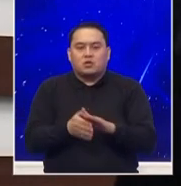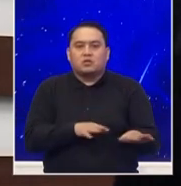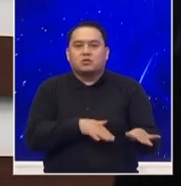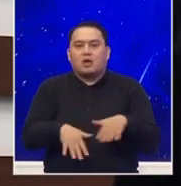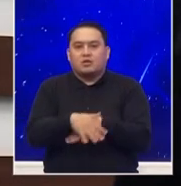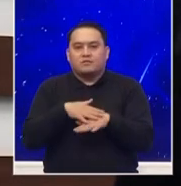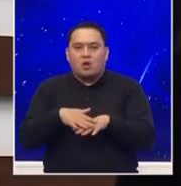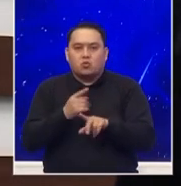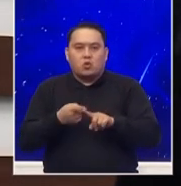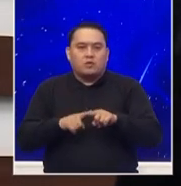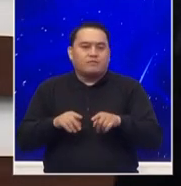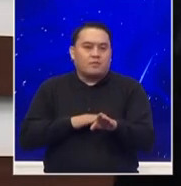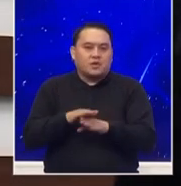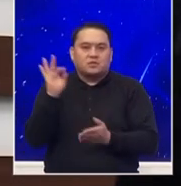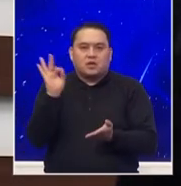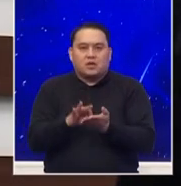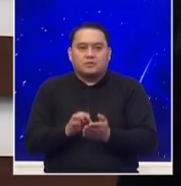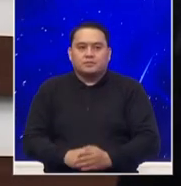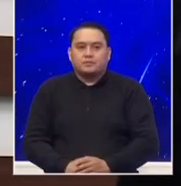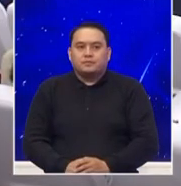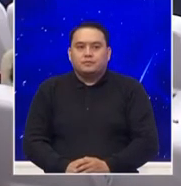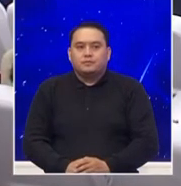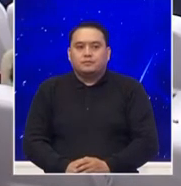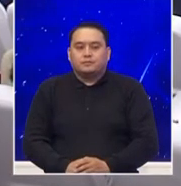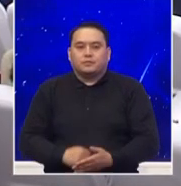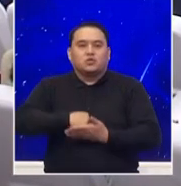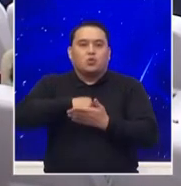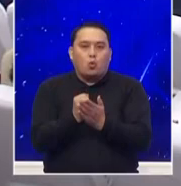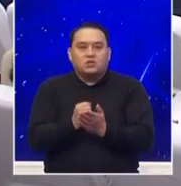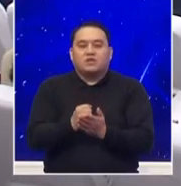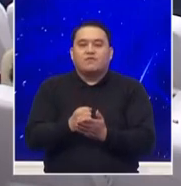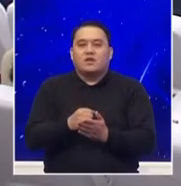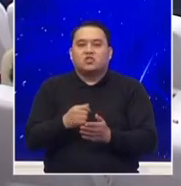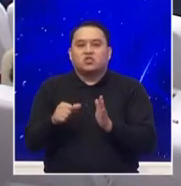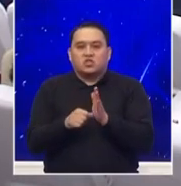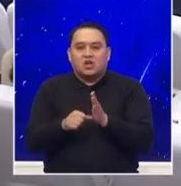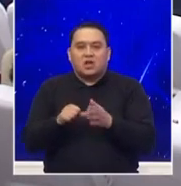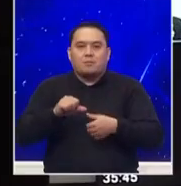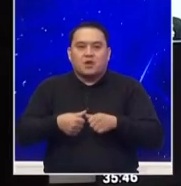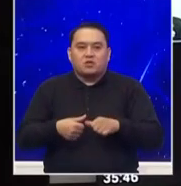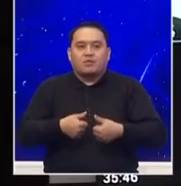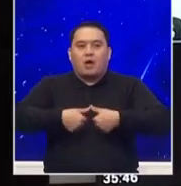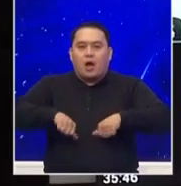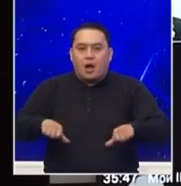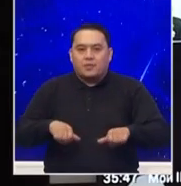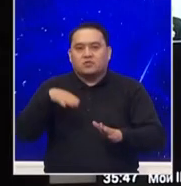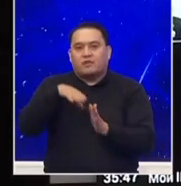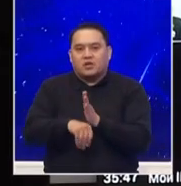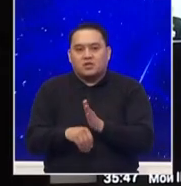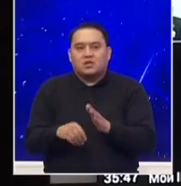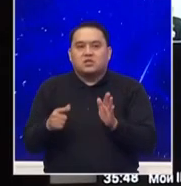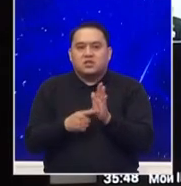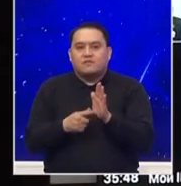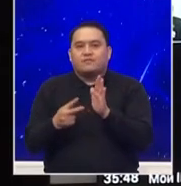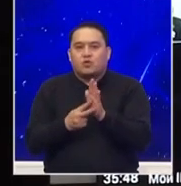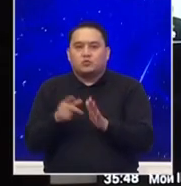и реализацию всех поставленных задач. Утверждены в ходе сессии 6 постоянных комиссий, в составе которых по